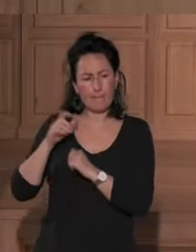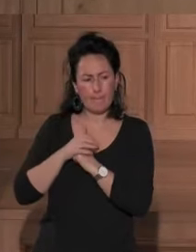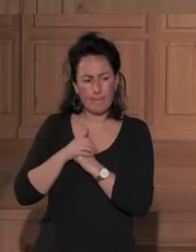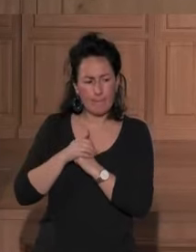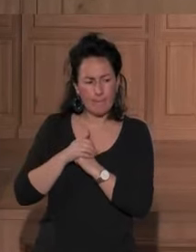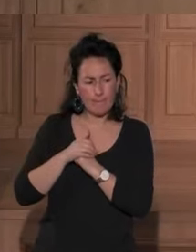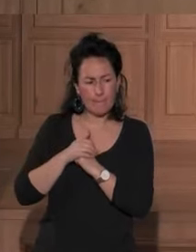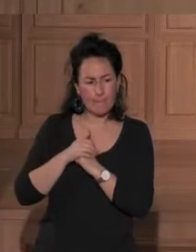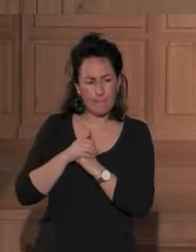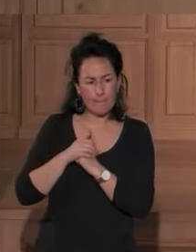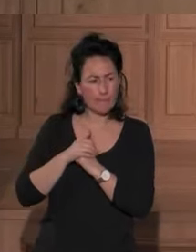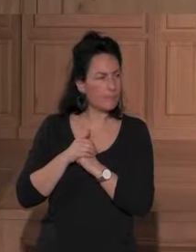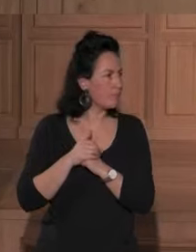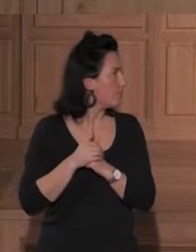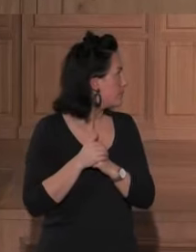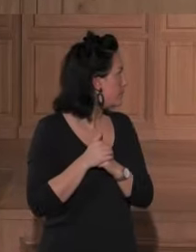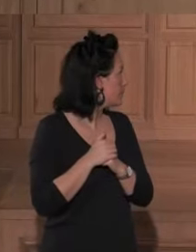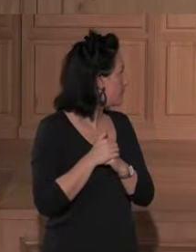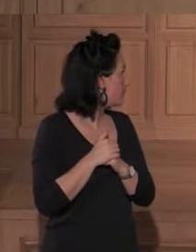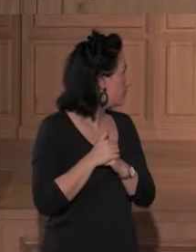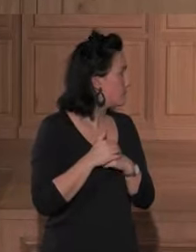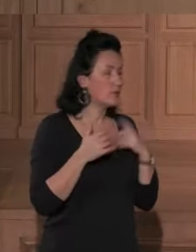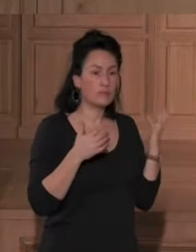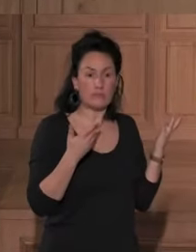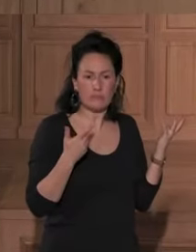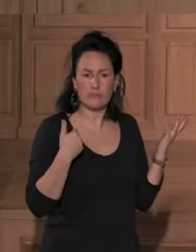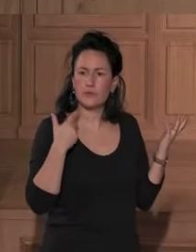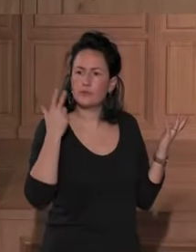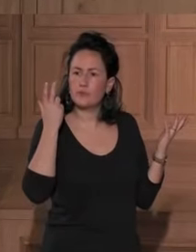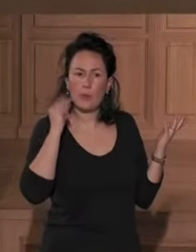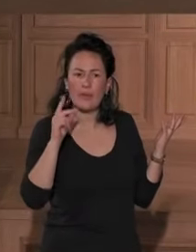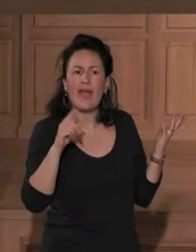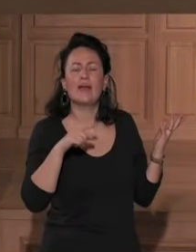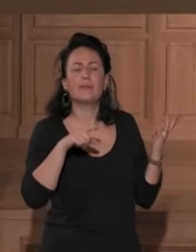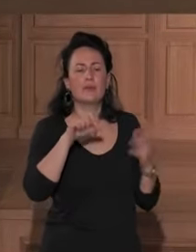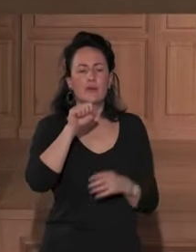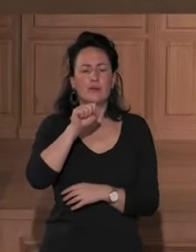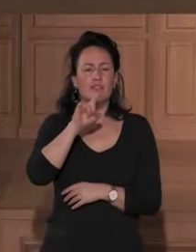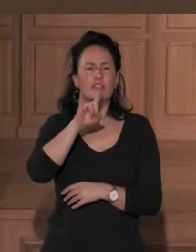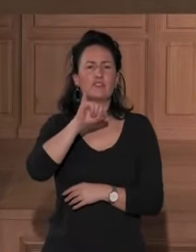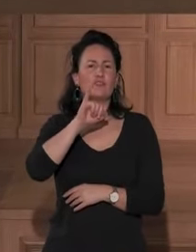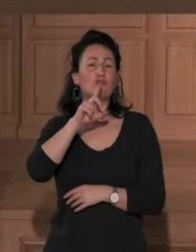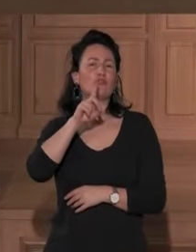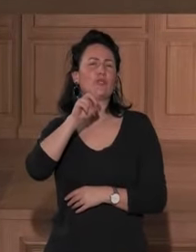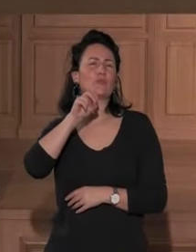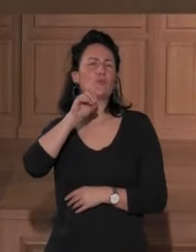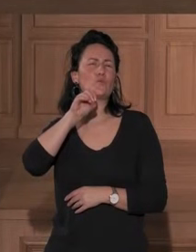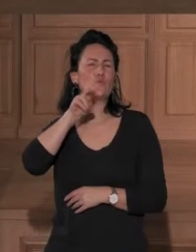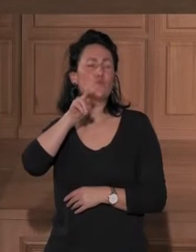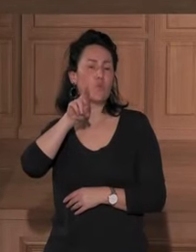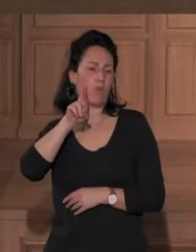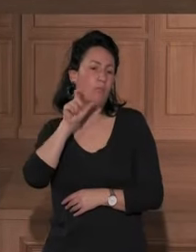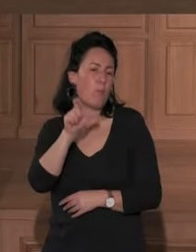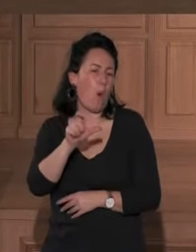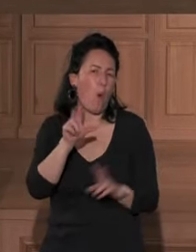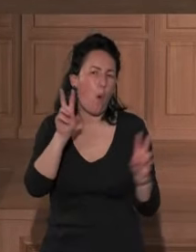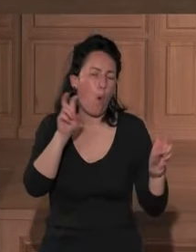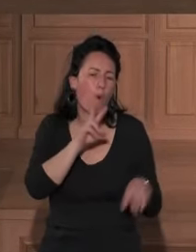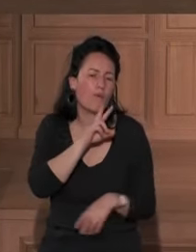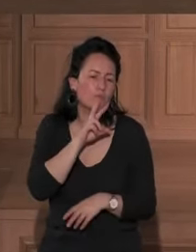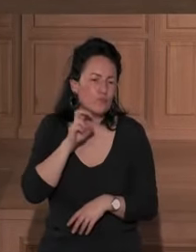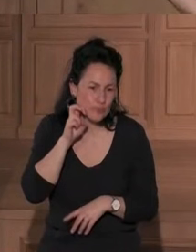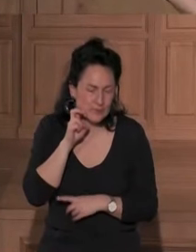qui font des chidours, si vous voyez ce que ça veut dire. Non. Des rencontres. Les chidours, c'est des rencontres. Il y en a qui savent. Alors pour lui,